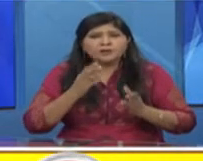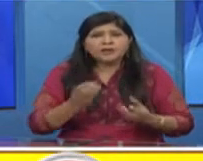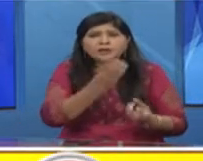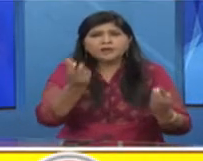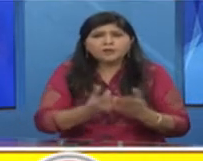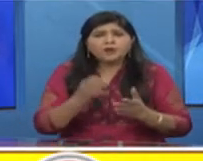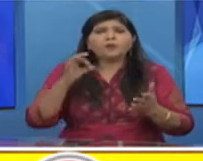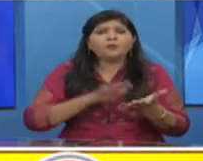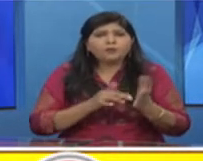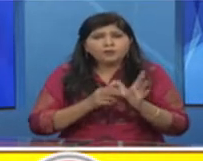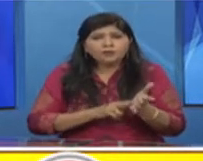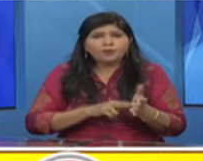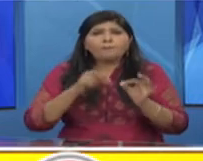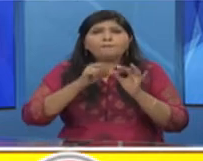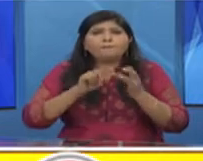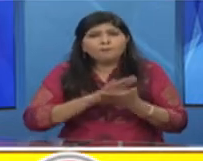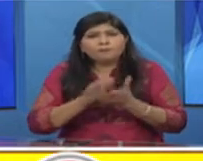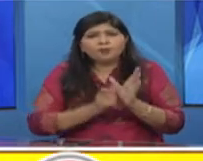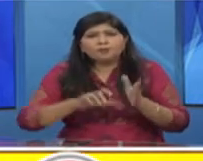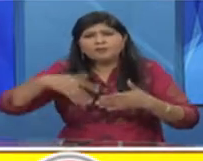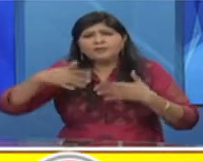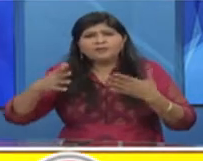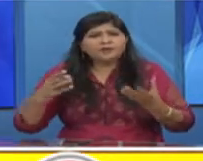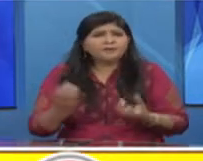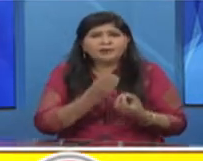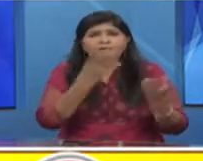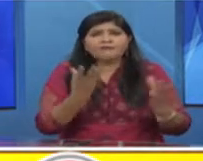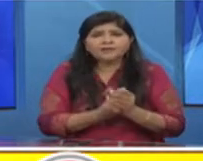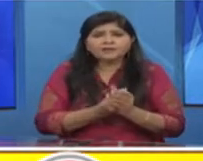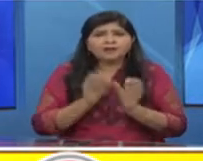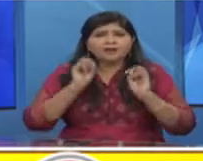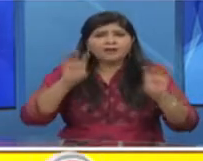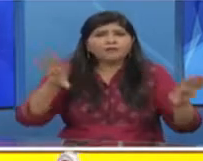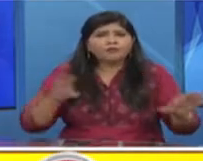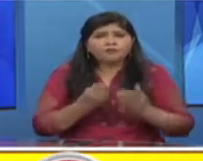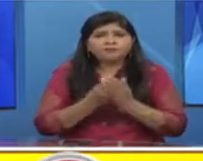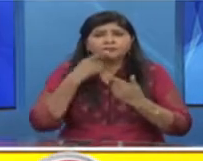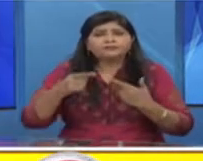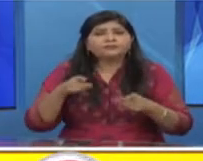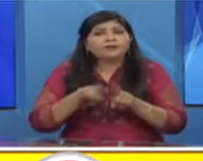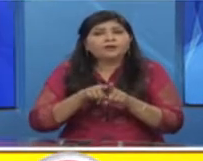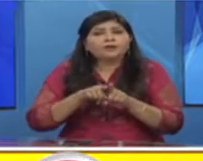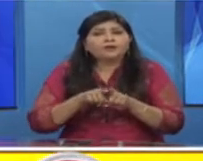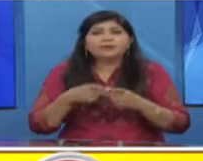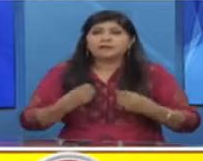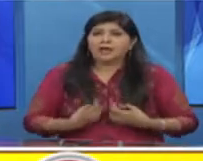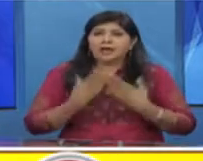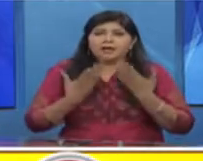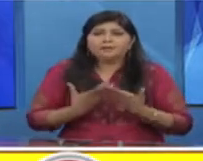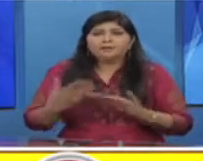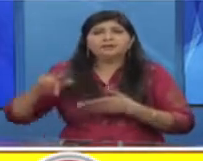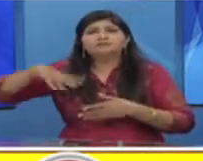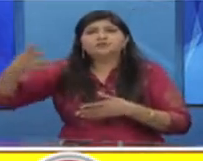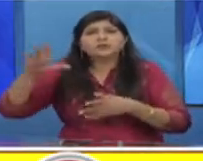हो, पोंगल हो, बिहू हो, इन जैसे त्योहारों का प्रसार करें और त्योहारों की खुशियों में अन्य